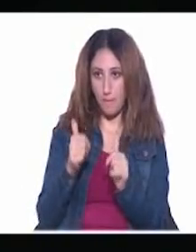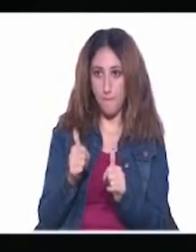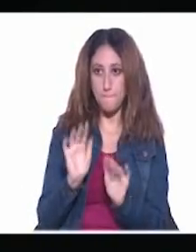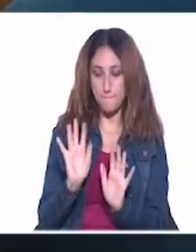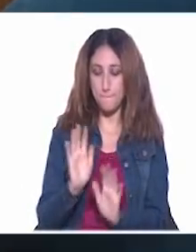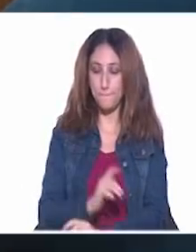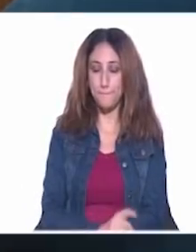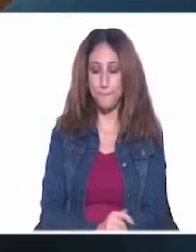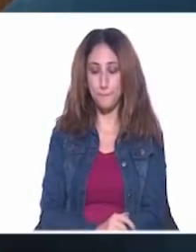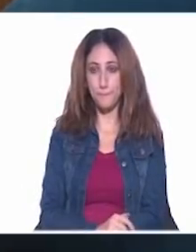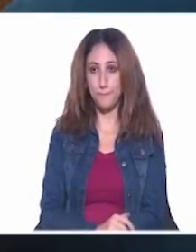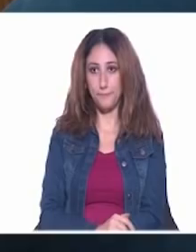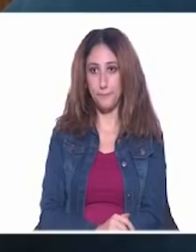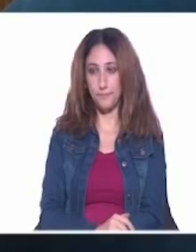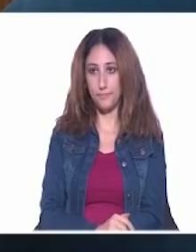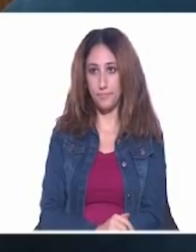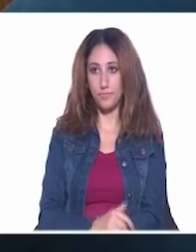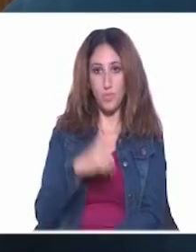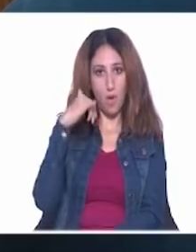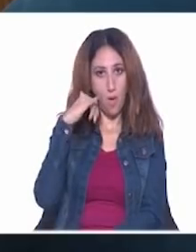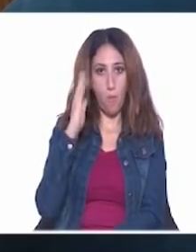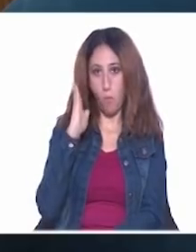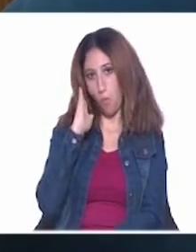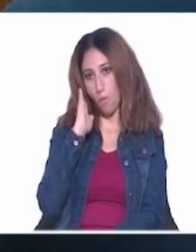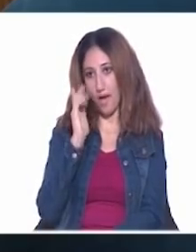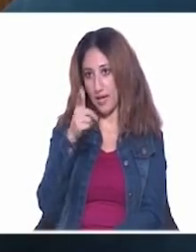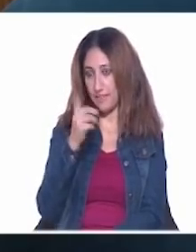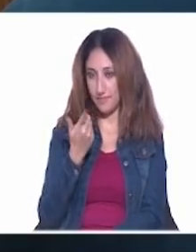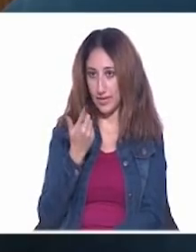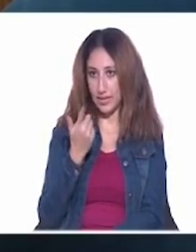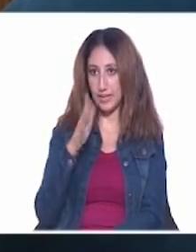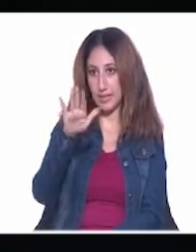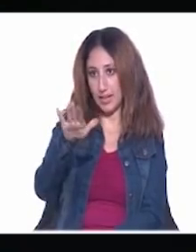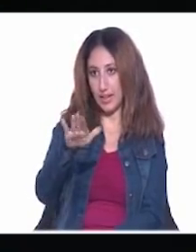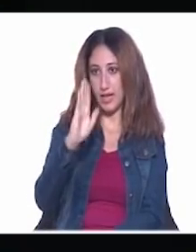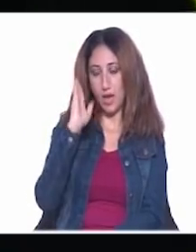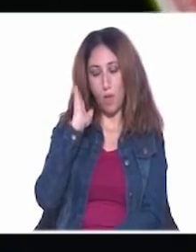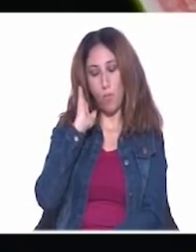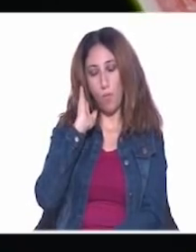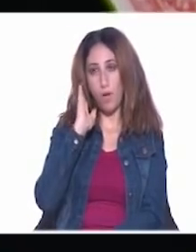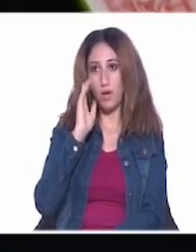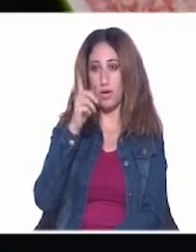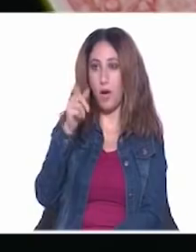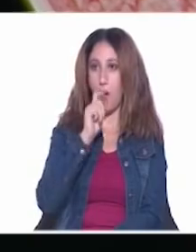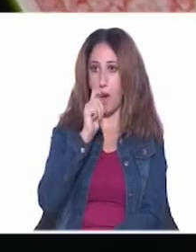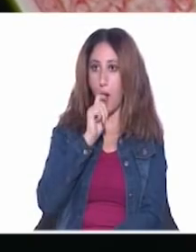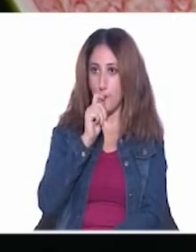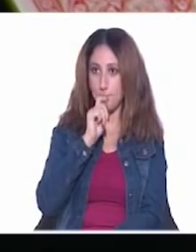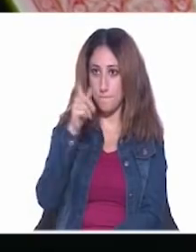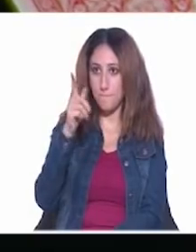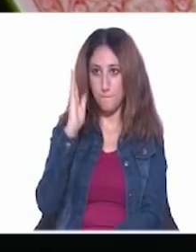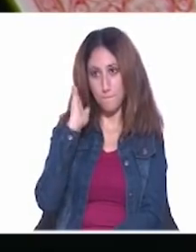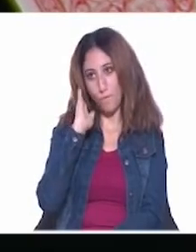اتفقنا. في الموبايل حضرتك. خليه هنا. موبايل حضرتك بعد اذنك مش هعمل بيه حاجه، مش هفتحه.